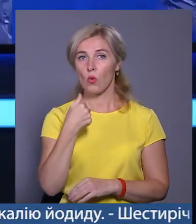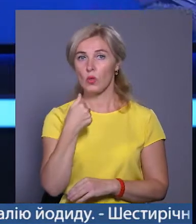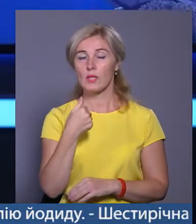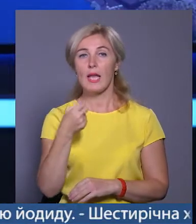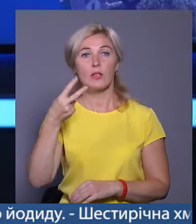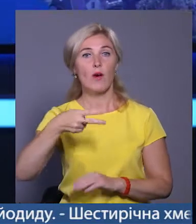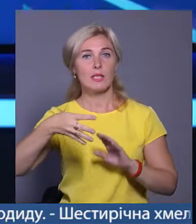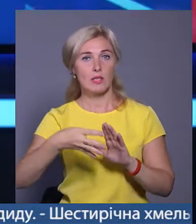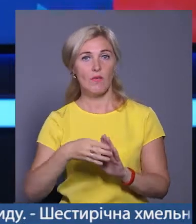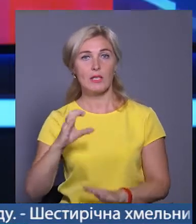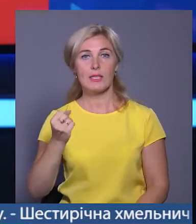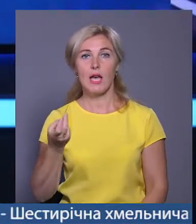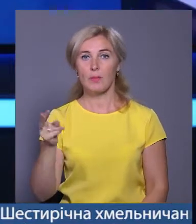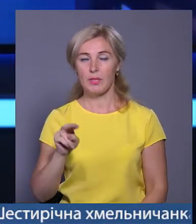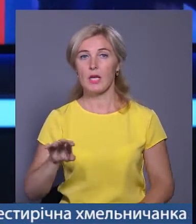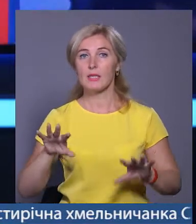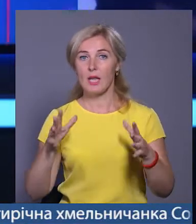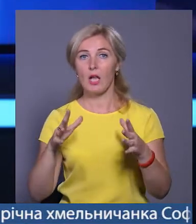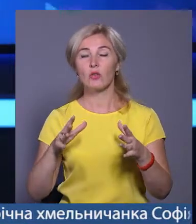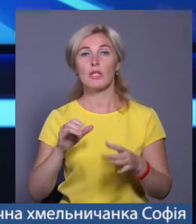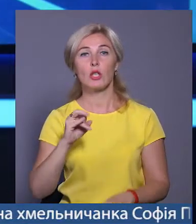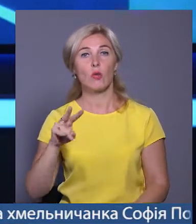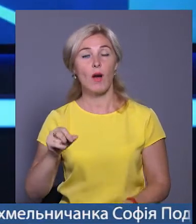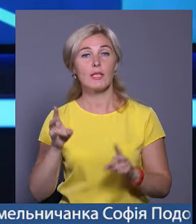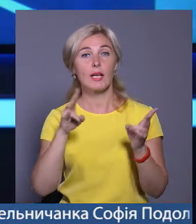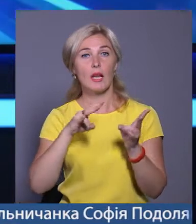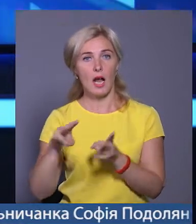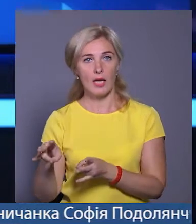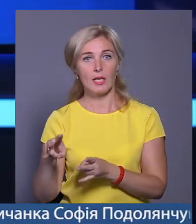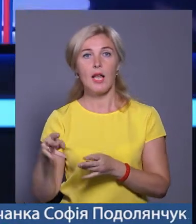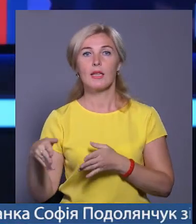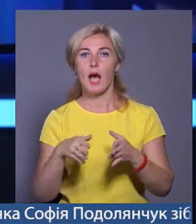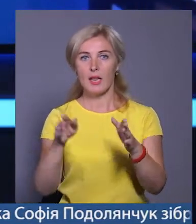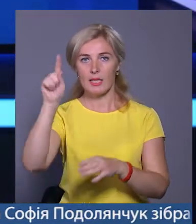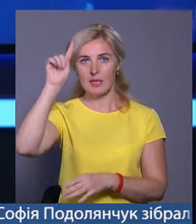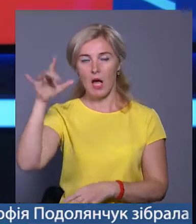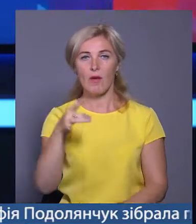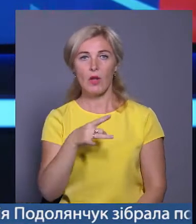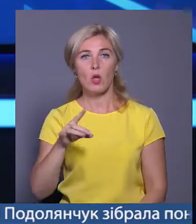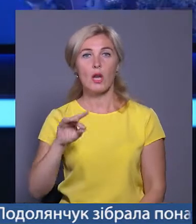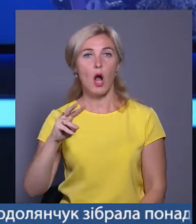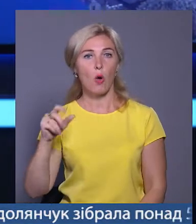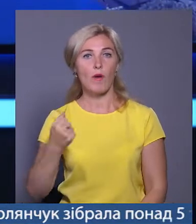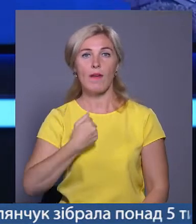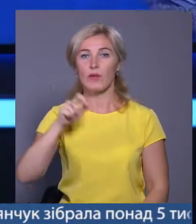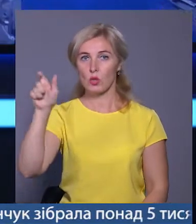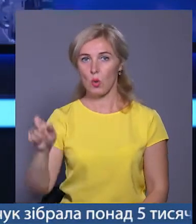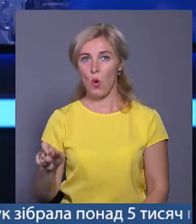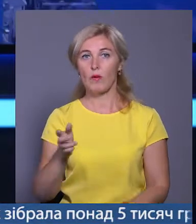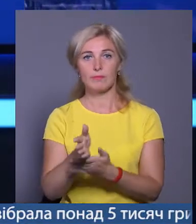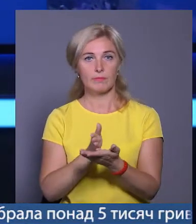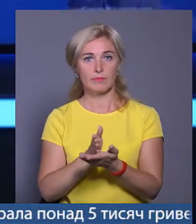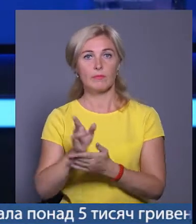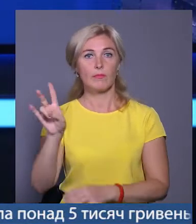саме 29 серпня, сталася Іловайська трагедія. На Алеї Слави у мікрорайоні Ракове військові капелани